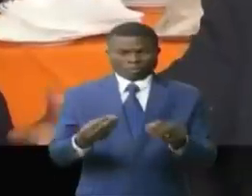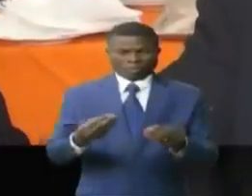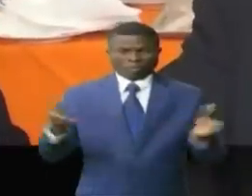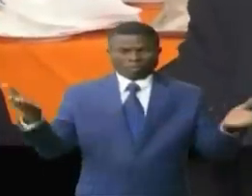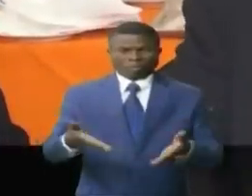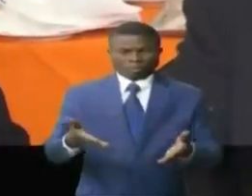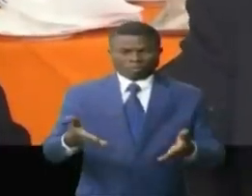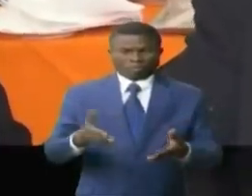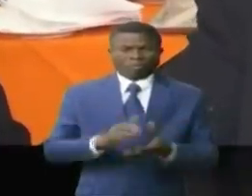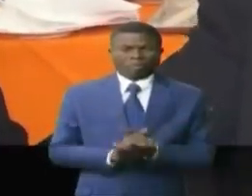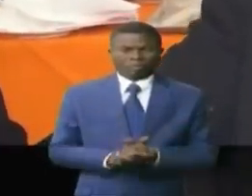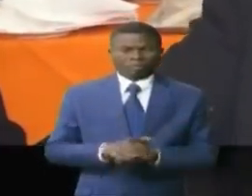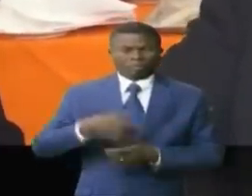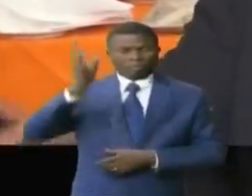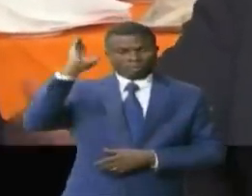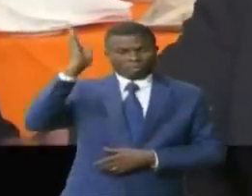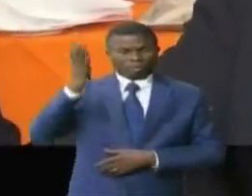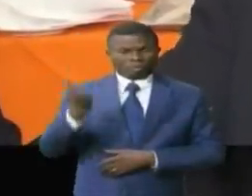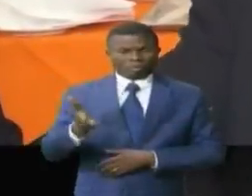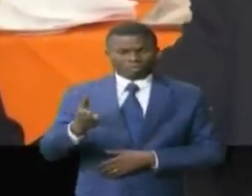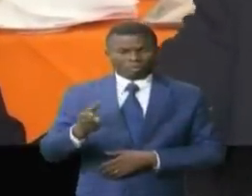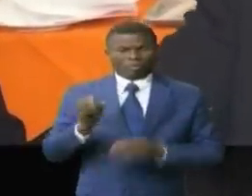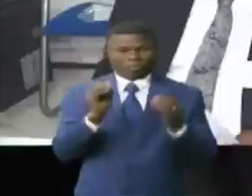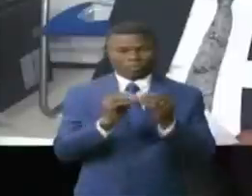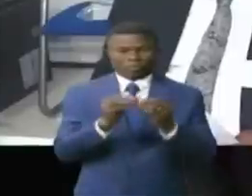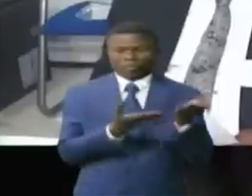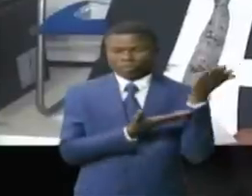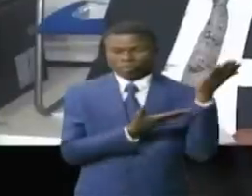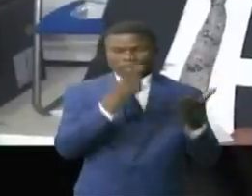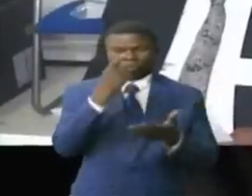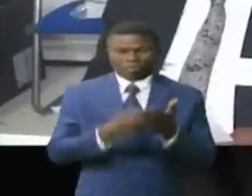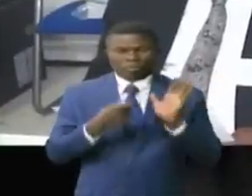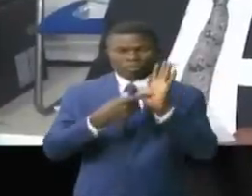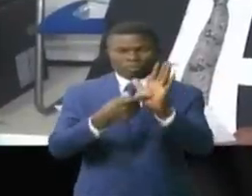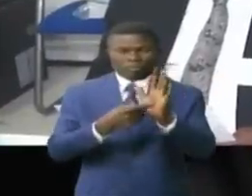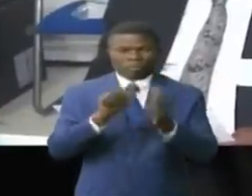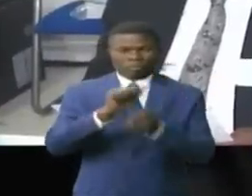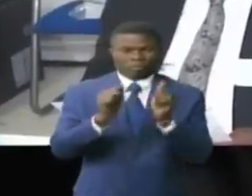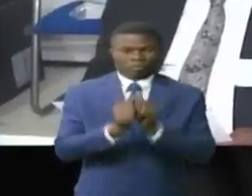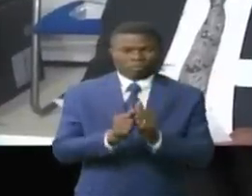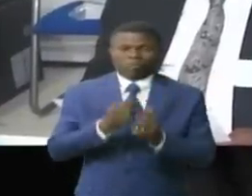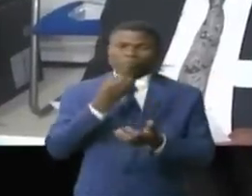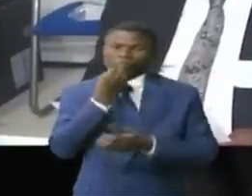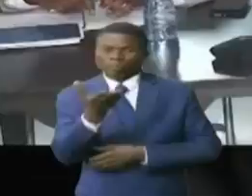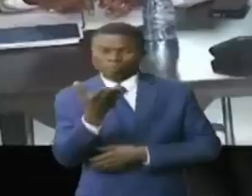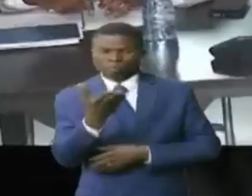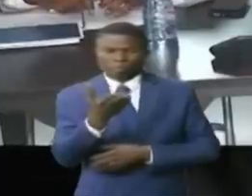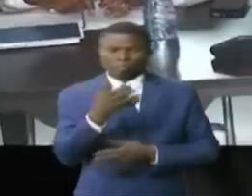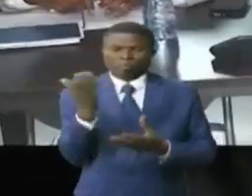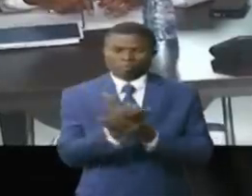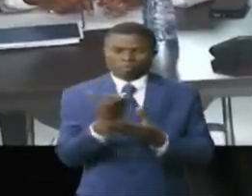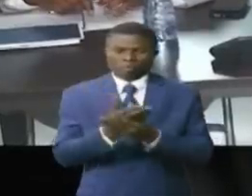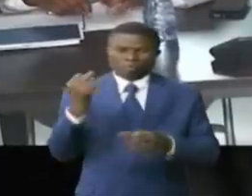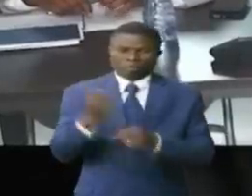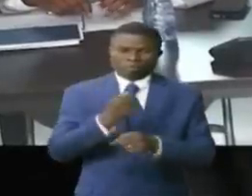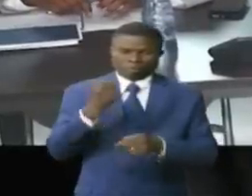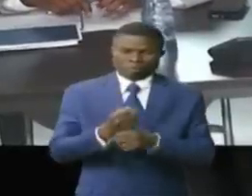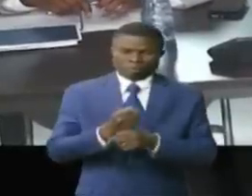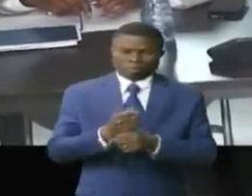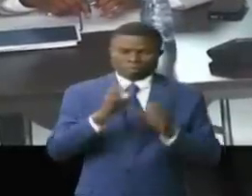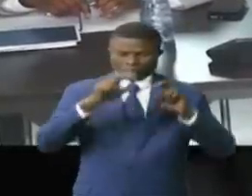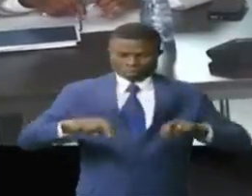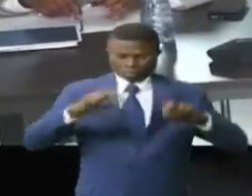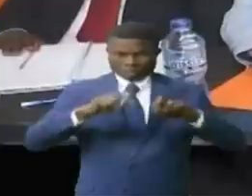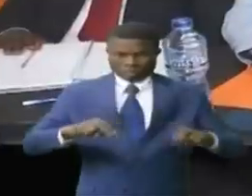troupes rebelles. Cette rencontre avait pour objectif de présenter les termes de référence et les manuels des opérations qui ont été